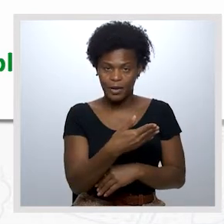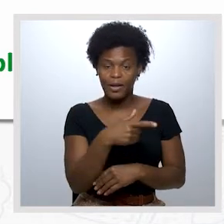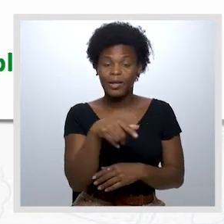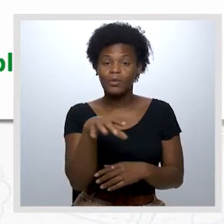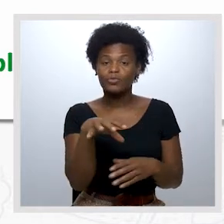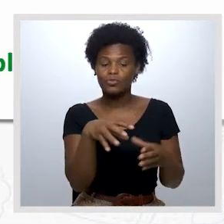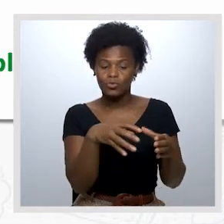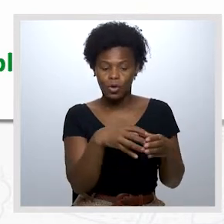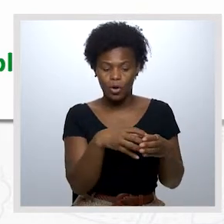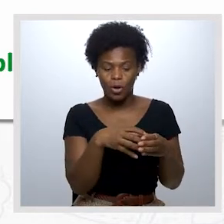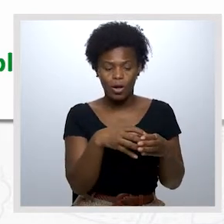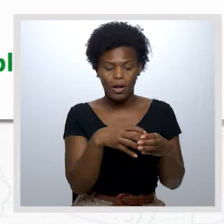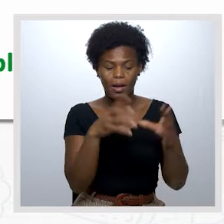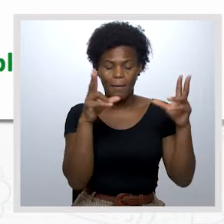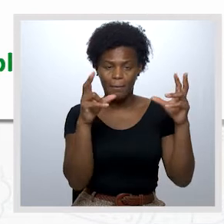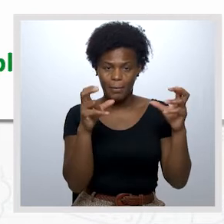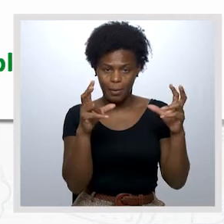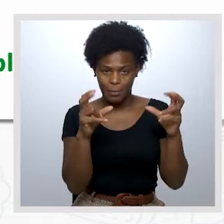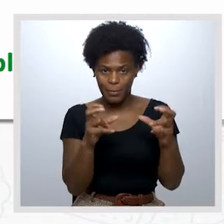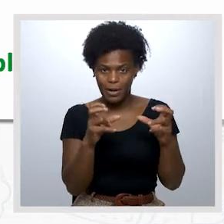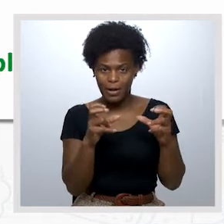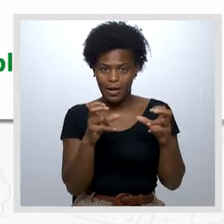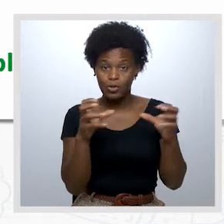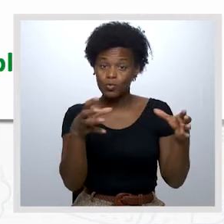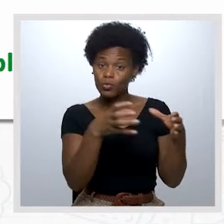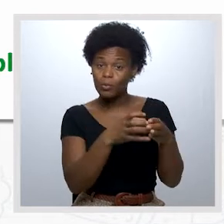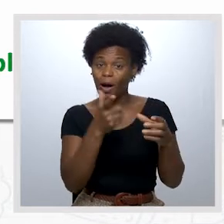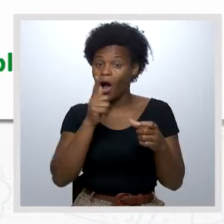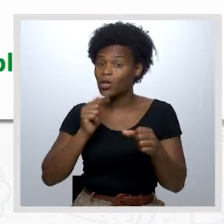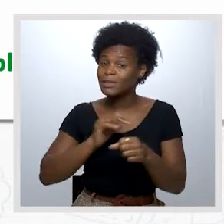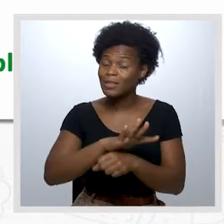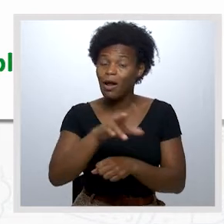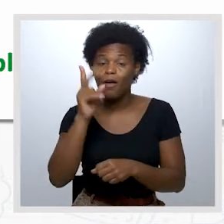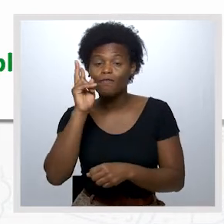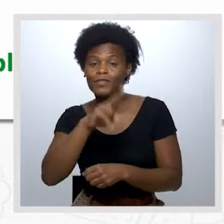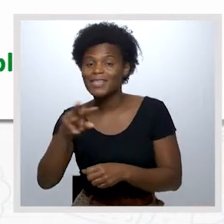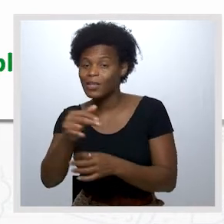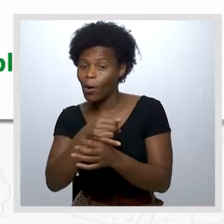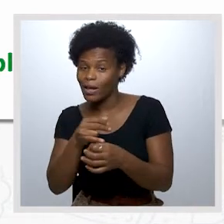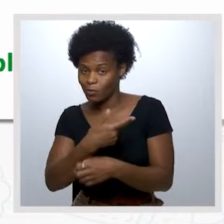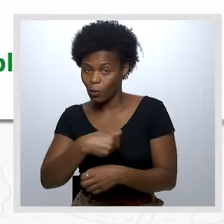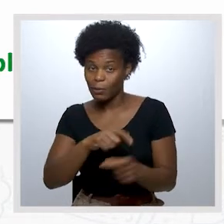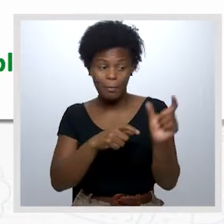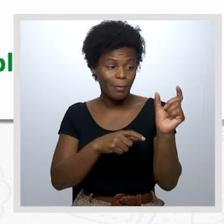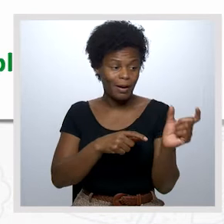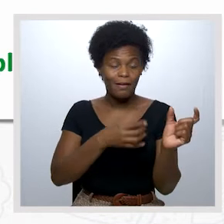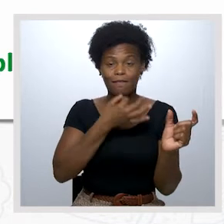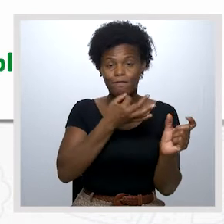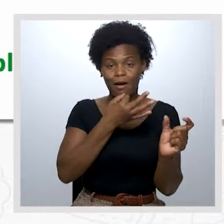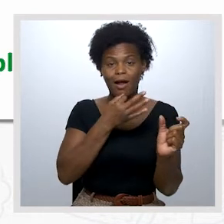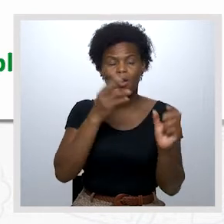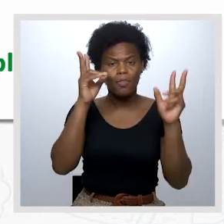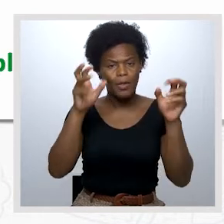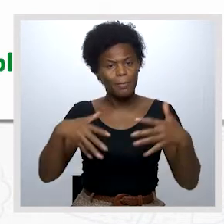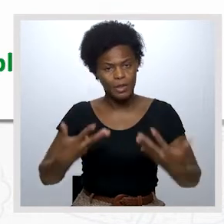l'équipage de l'Océan en visite sur notre île. Les mots font référence à